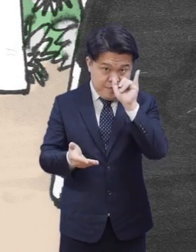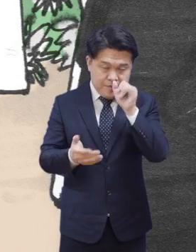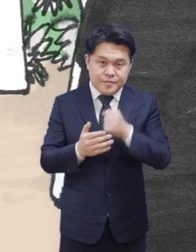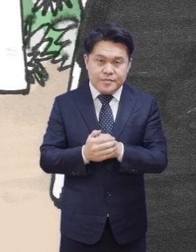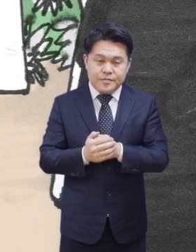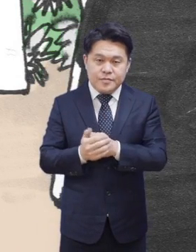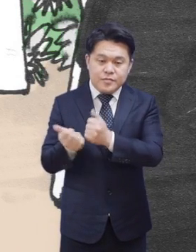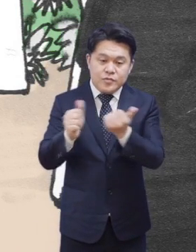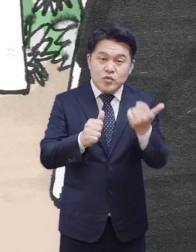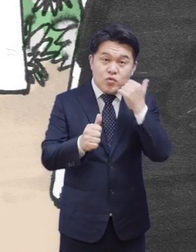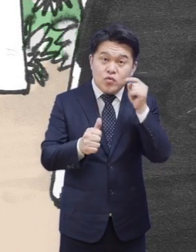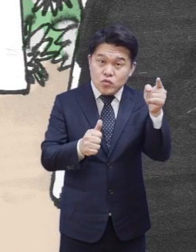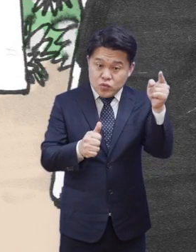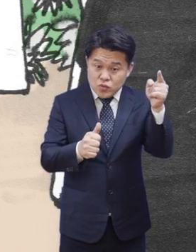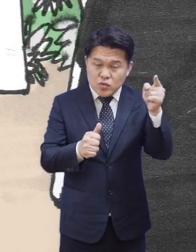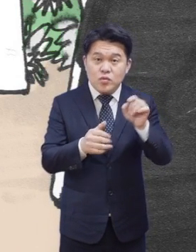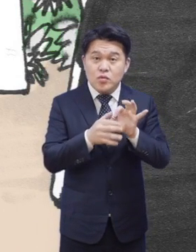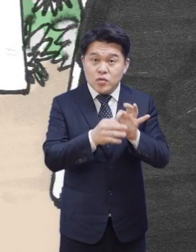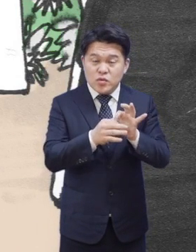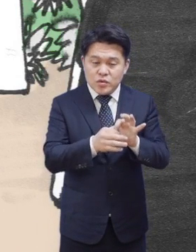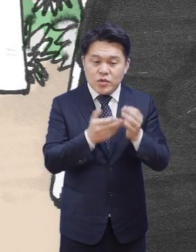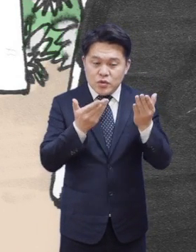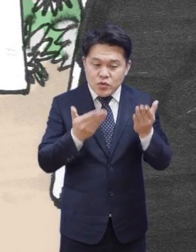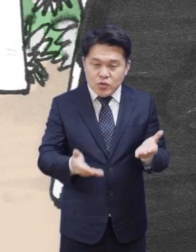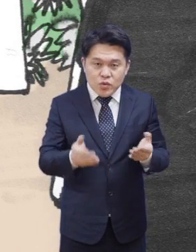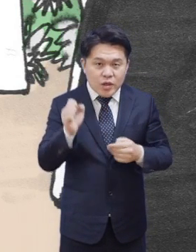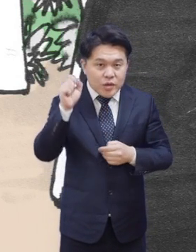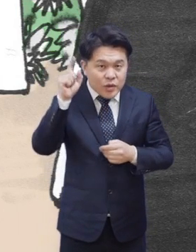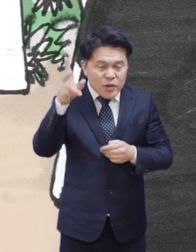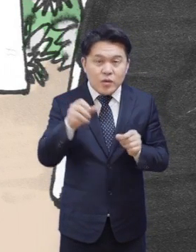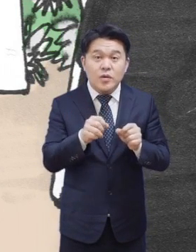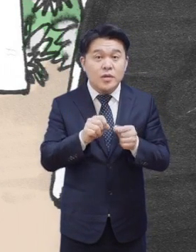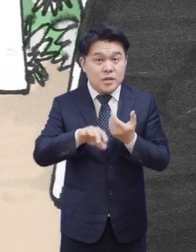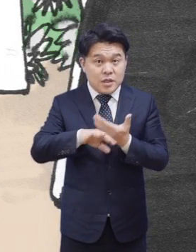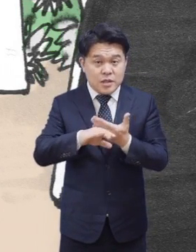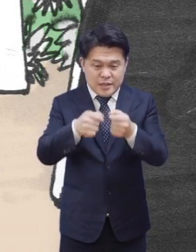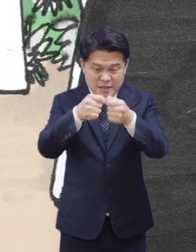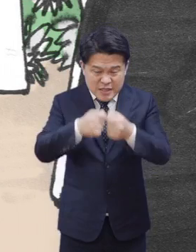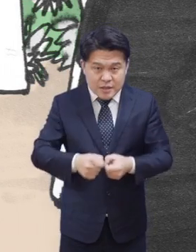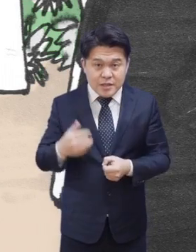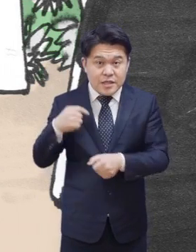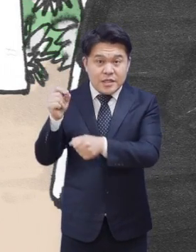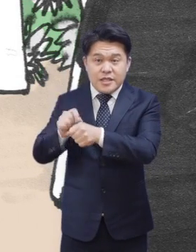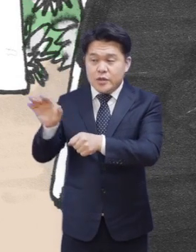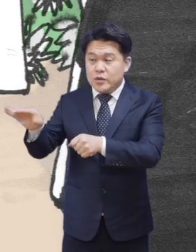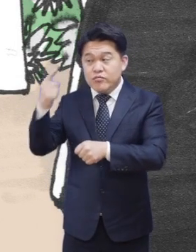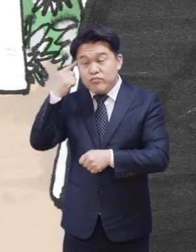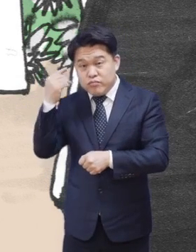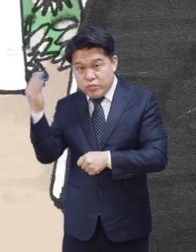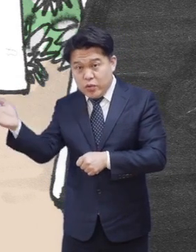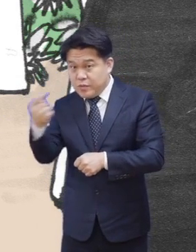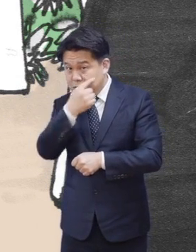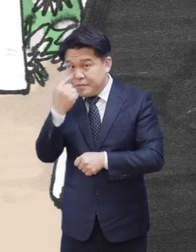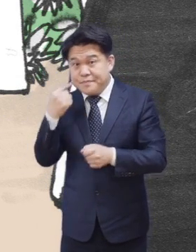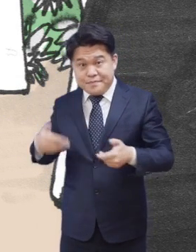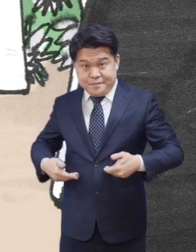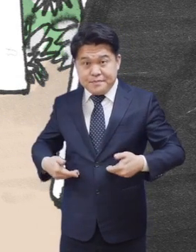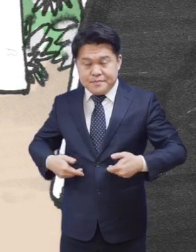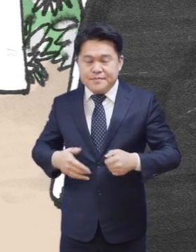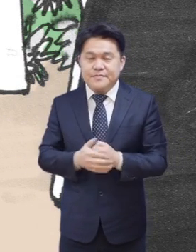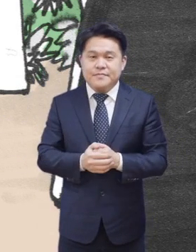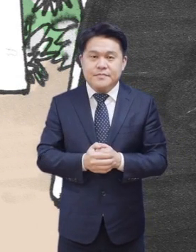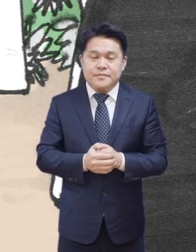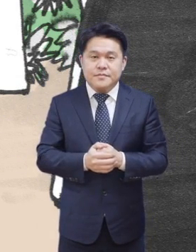휴가입니다. 사망한 사람에 따라 특별 휴가 기간은 다르기 때문에 자세한 것은 담당 직원에게 확인해야